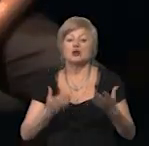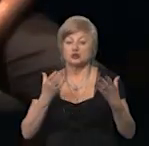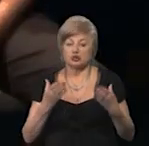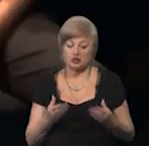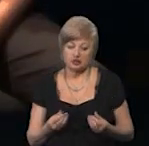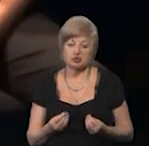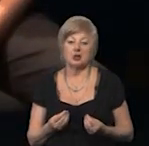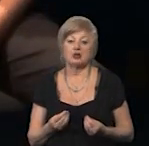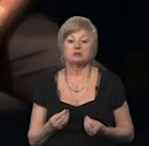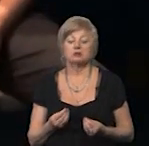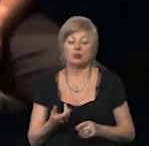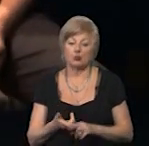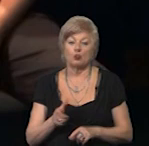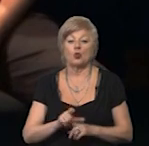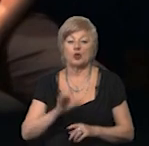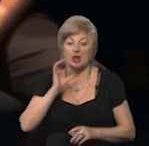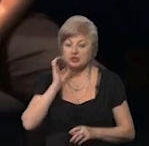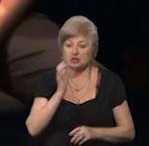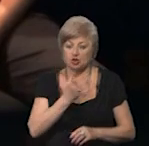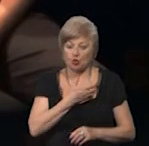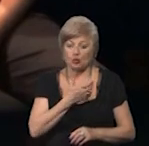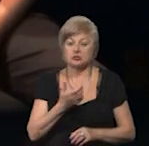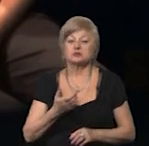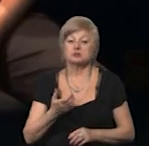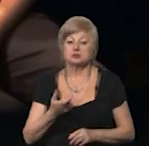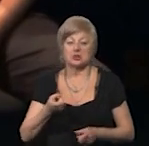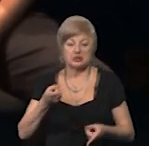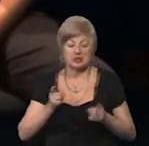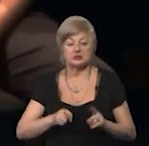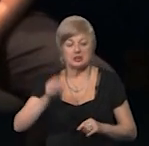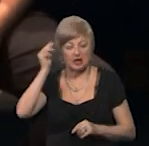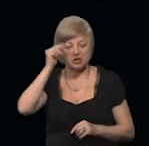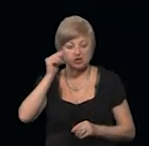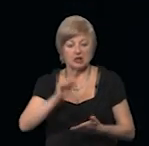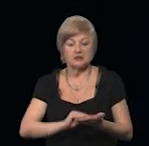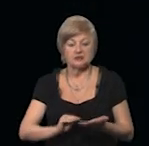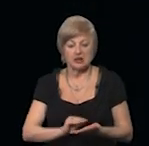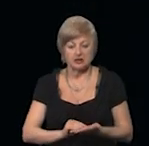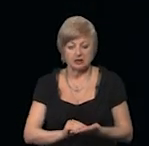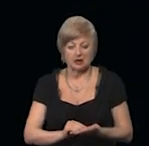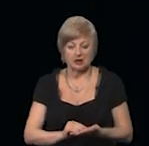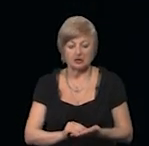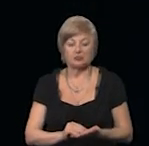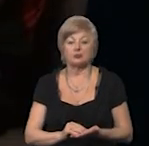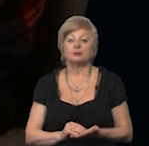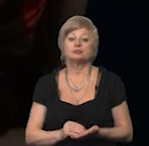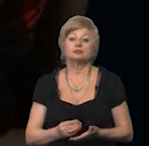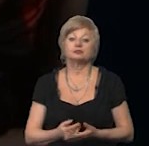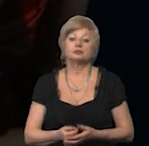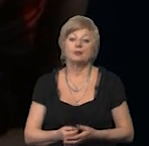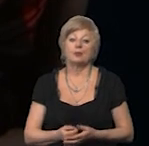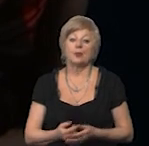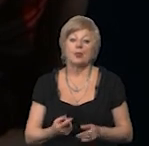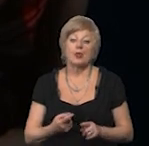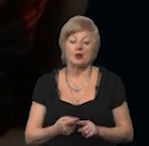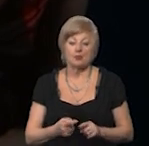що серйозні, такі справжні заняття, вони повинні відбуватися кожного дня. Таке